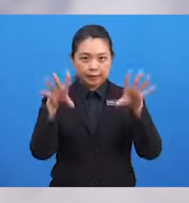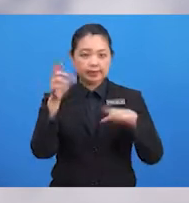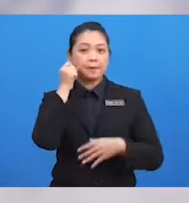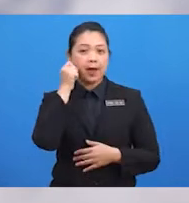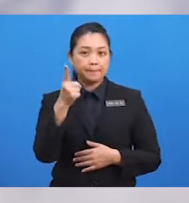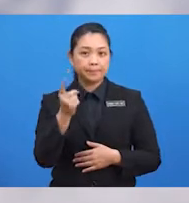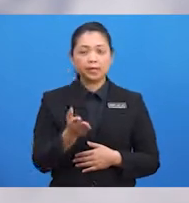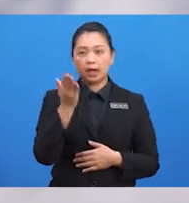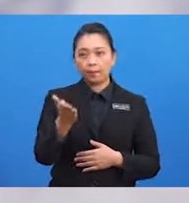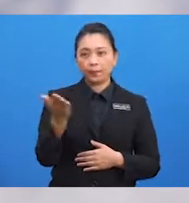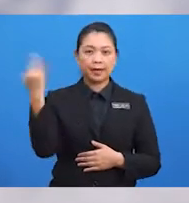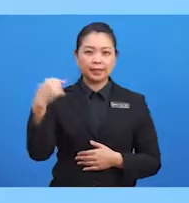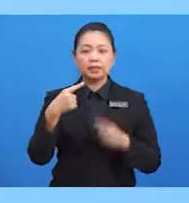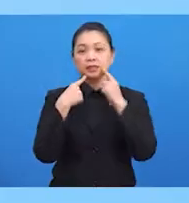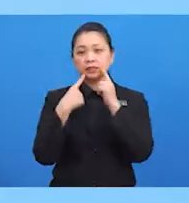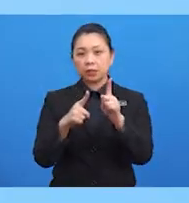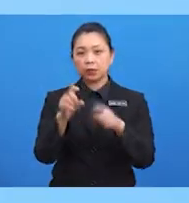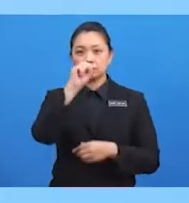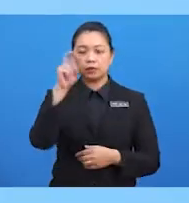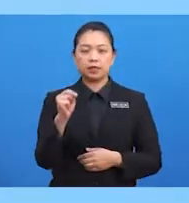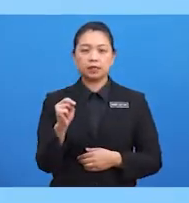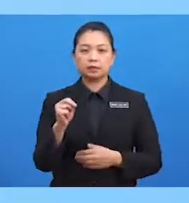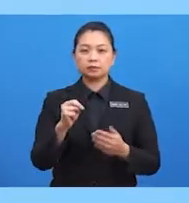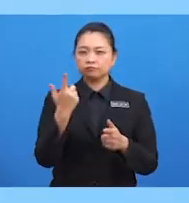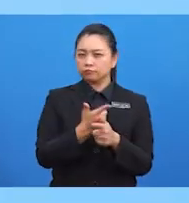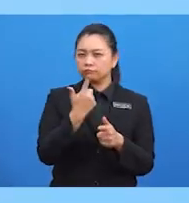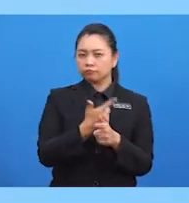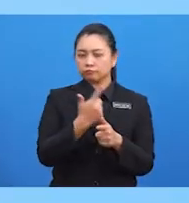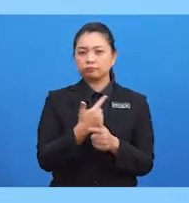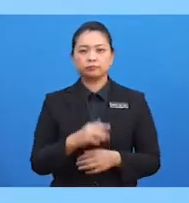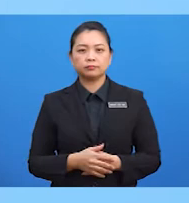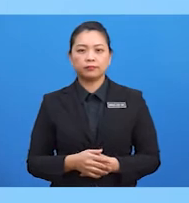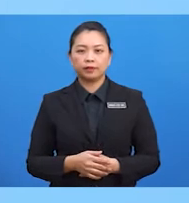kamu, mari menjawab soalan latihan pengukuhan ini.